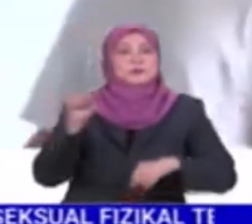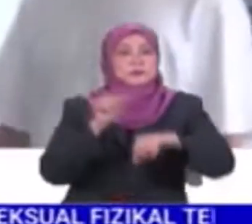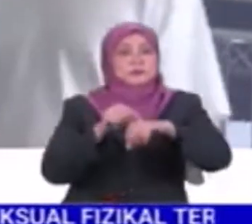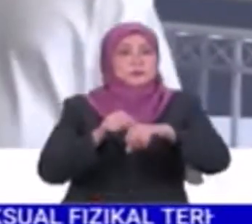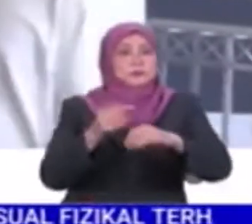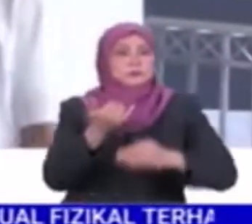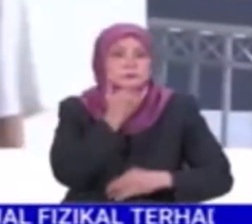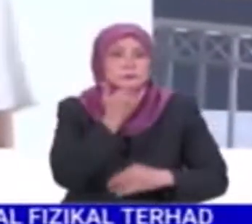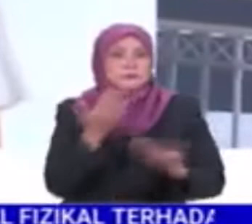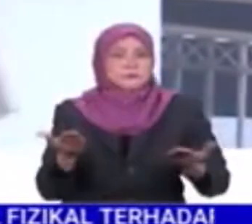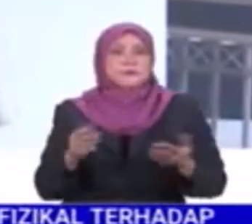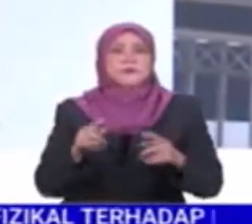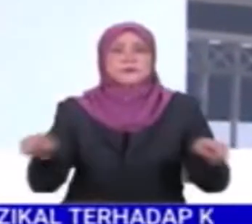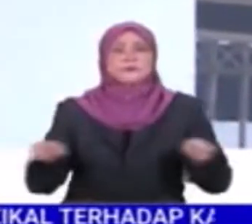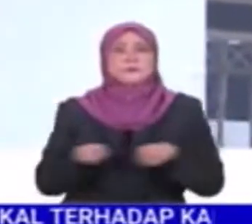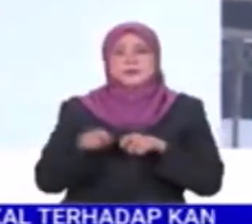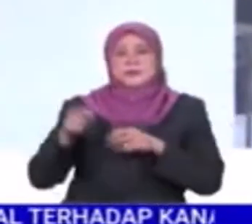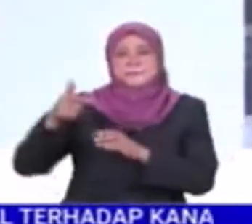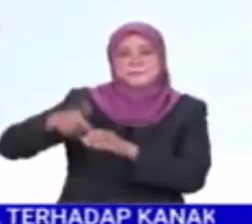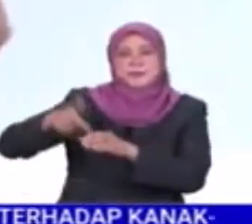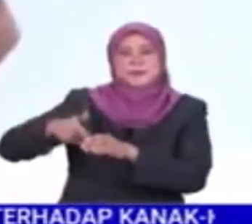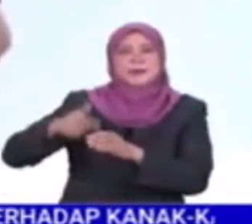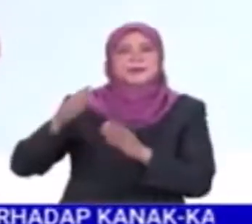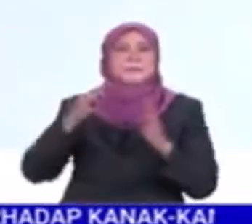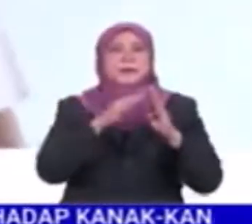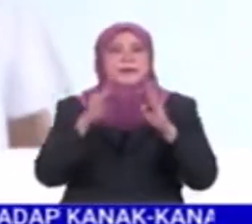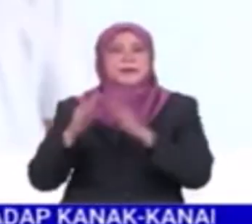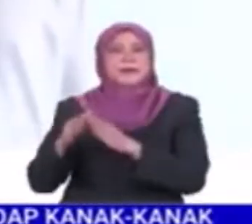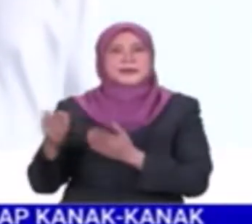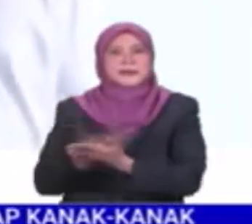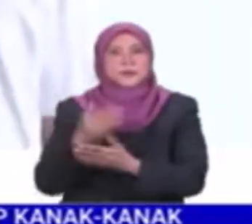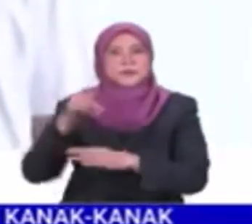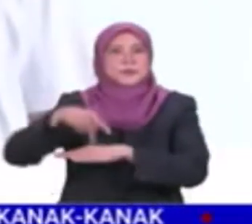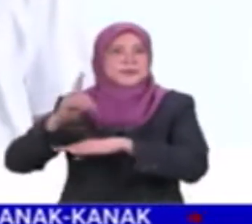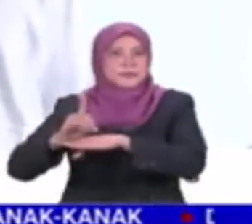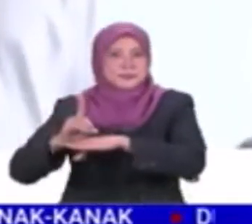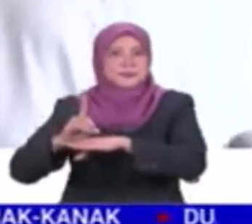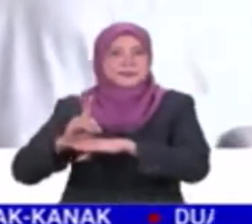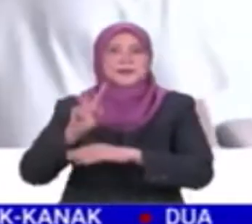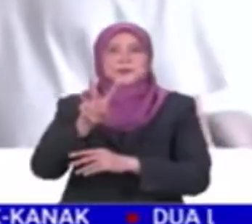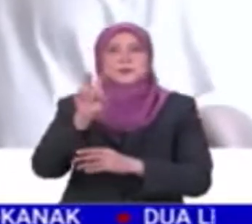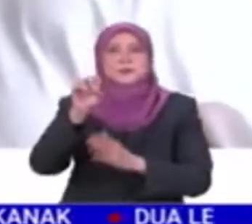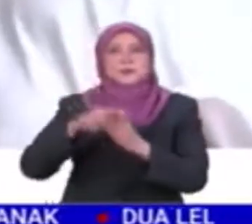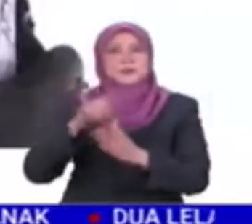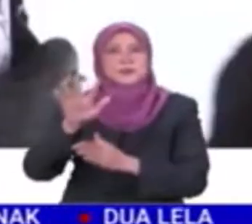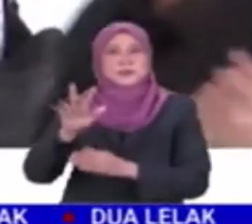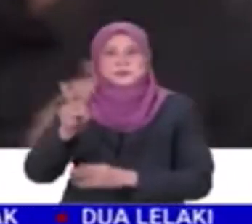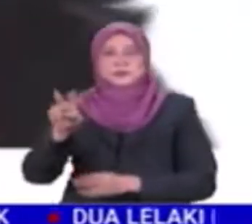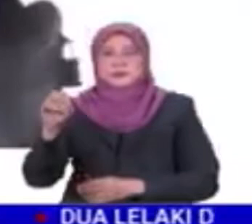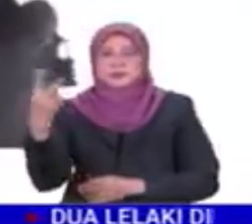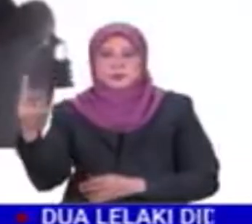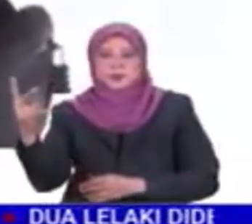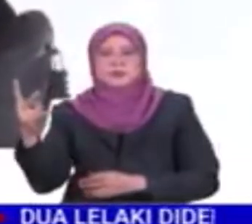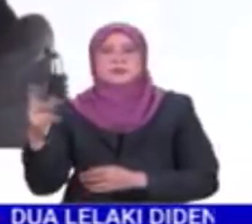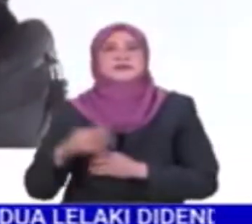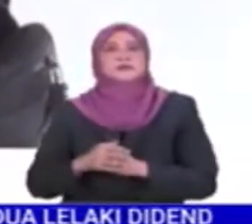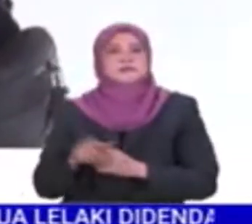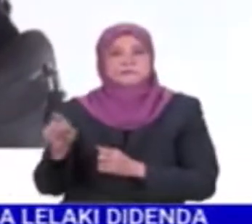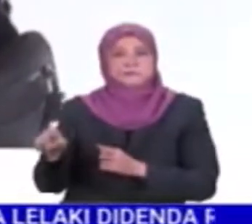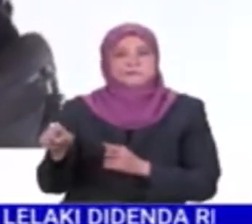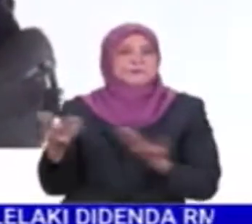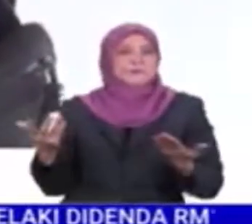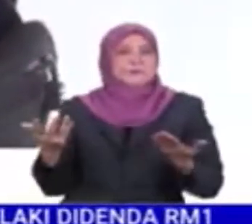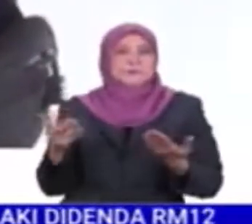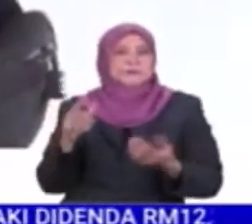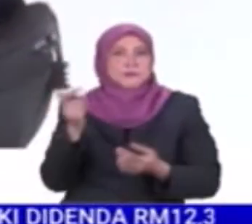melakukan kesalahan itu di sebuah stesen minyak di Bandar Baru Sunggala Port Dickson pada 20 Mei 2012 sebagai dorongan untuk